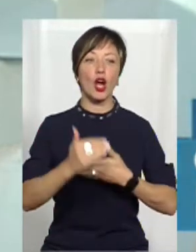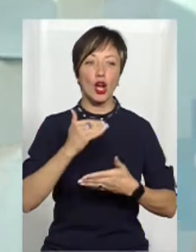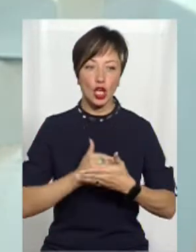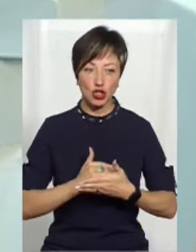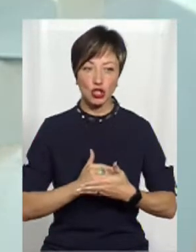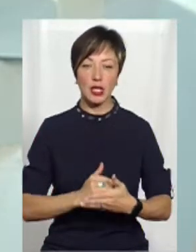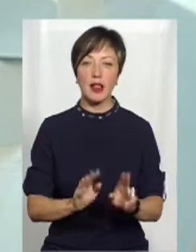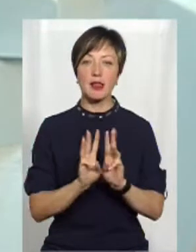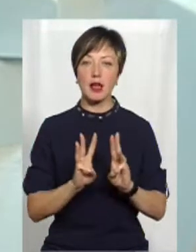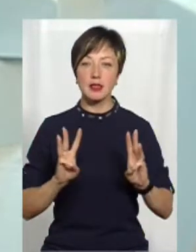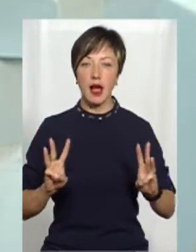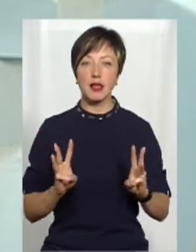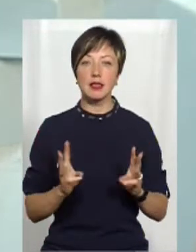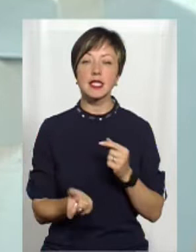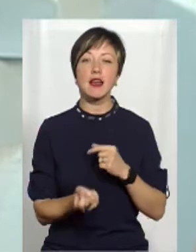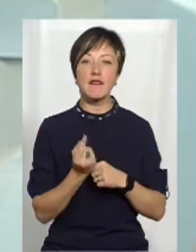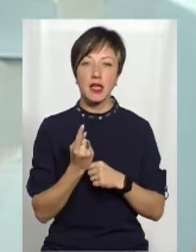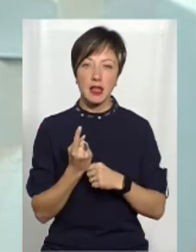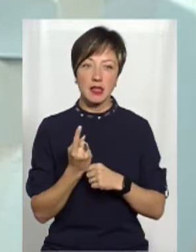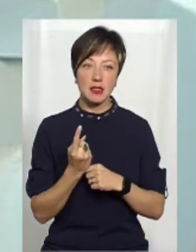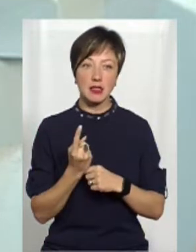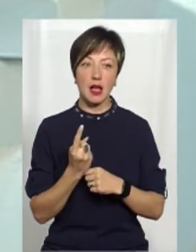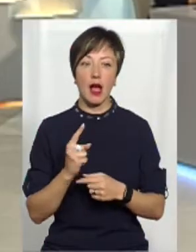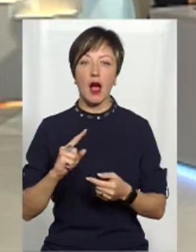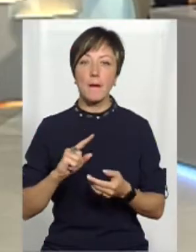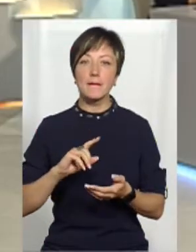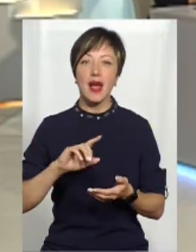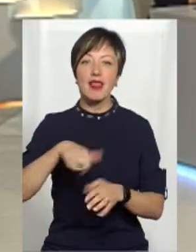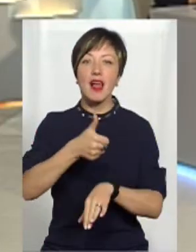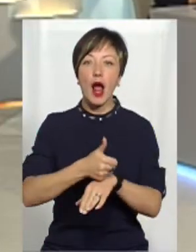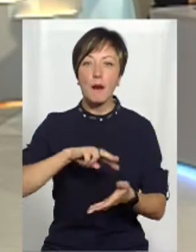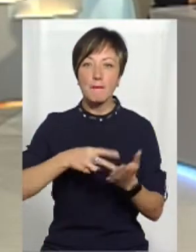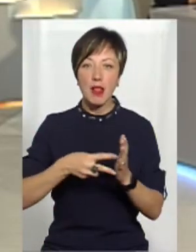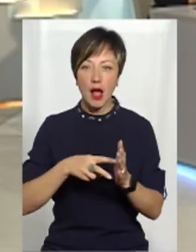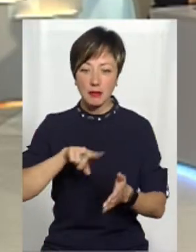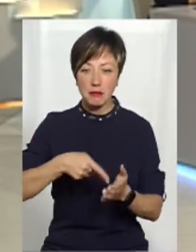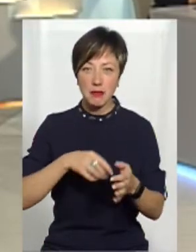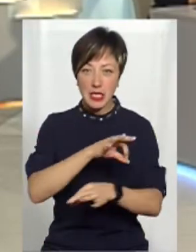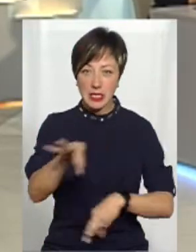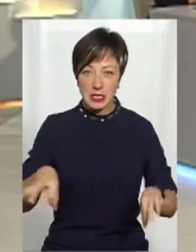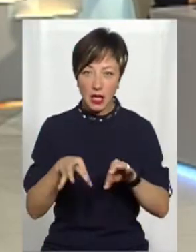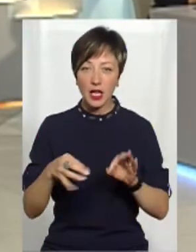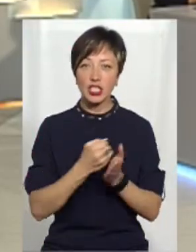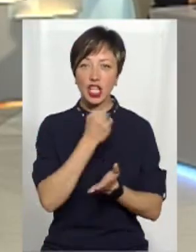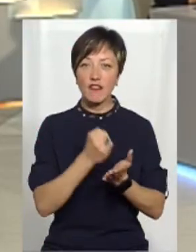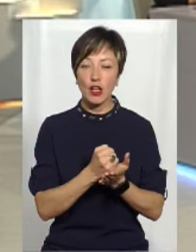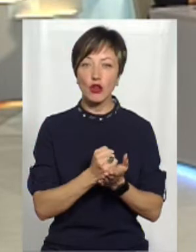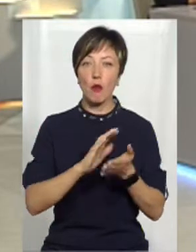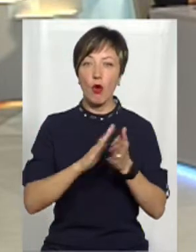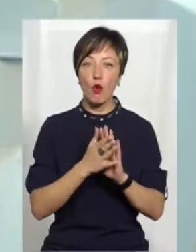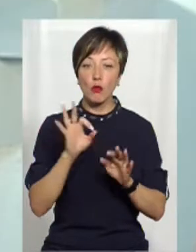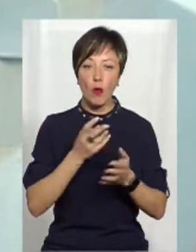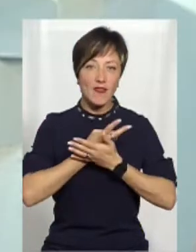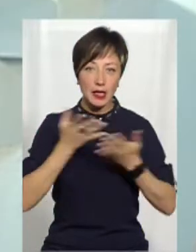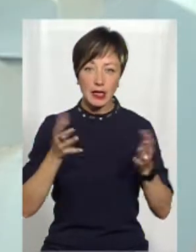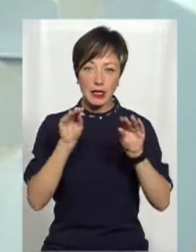сайті з'явилася графічна частина генерального плану міста. В місті затверджено положення про відкриті дані. В той